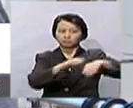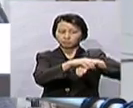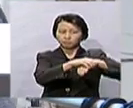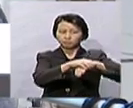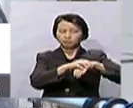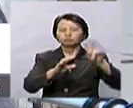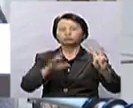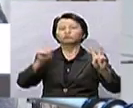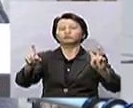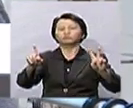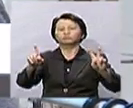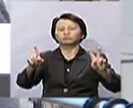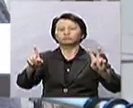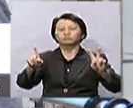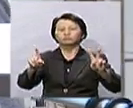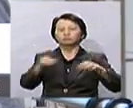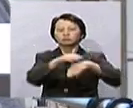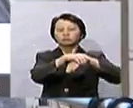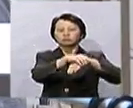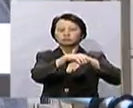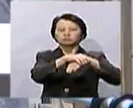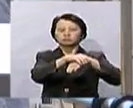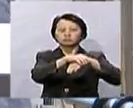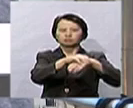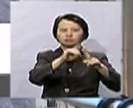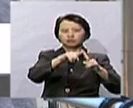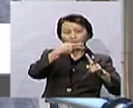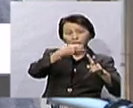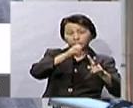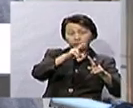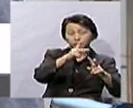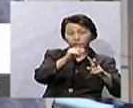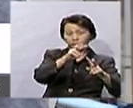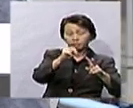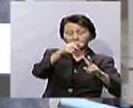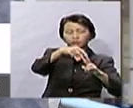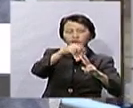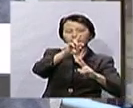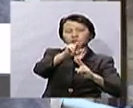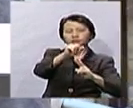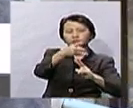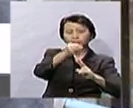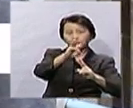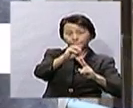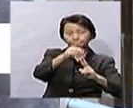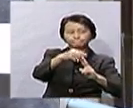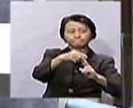2-1 England, Harry Kane dengan Raheem Sterling.